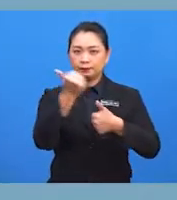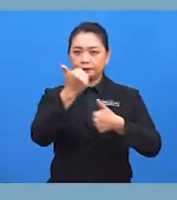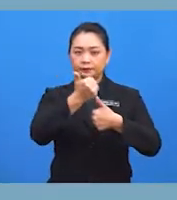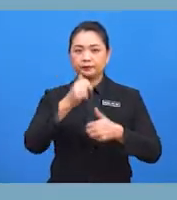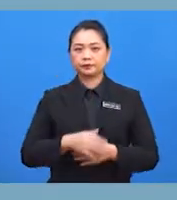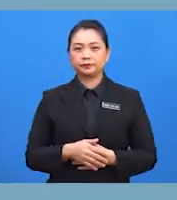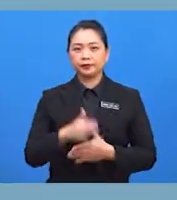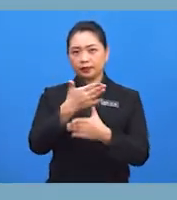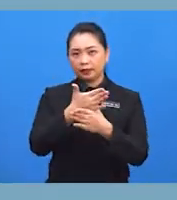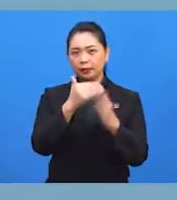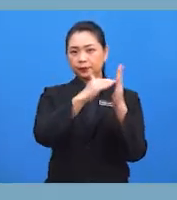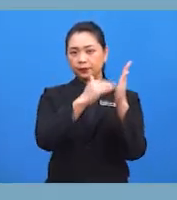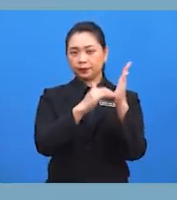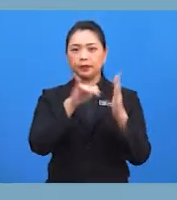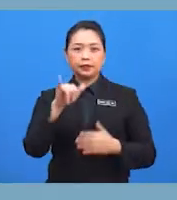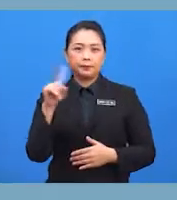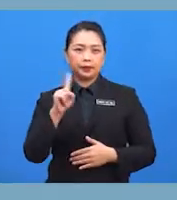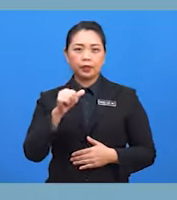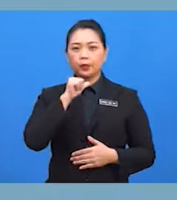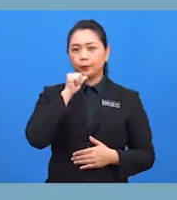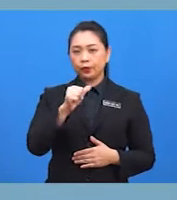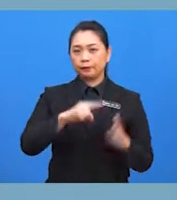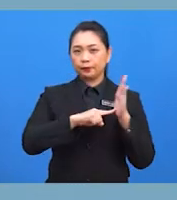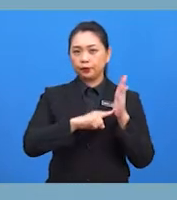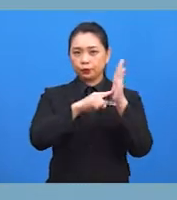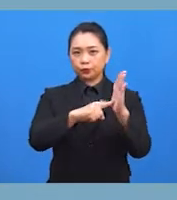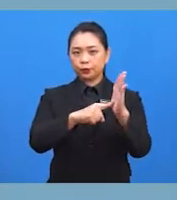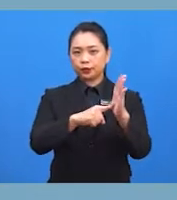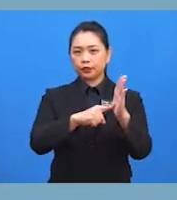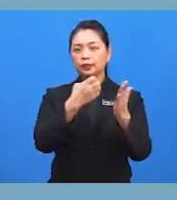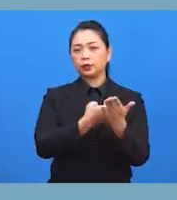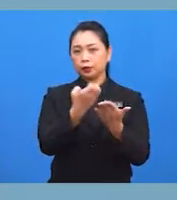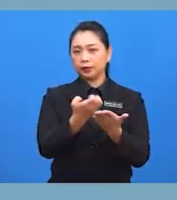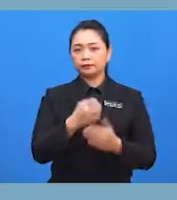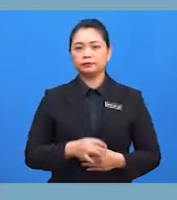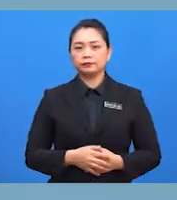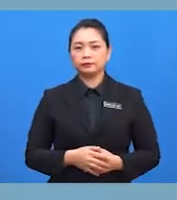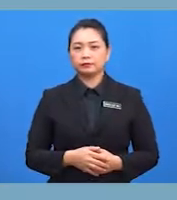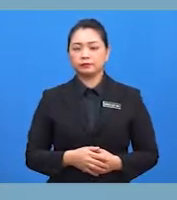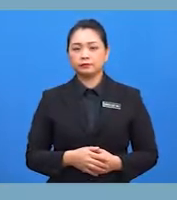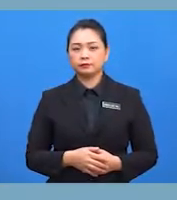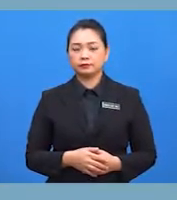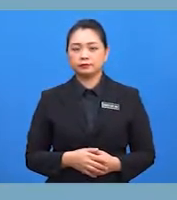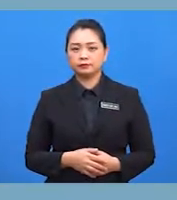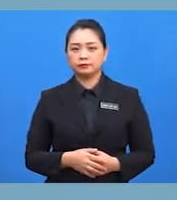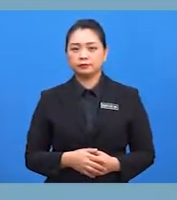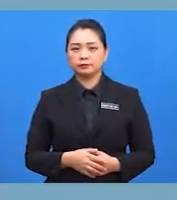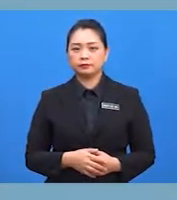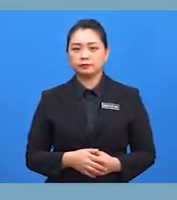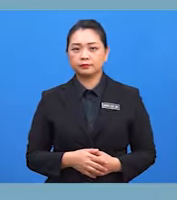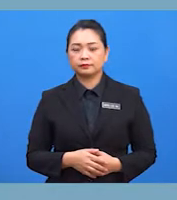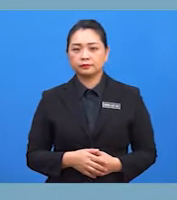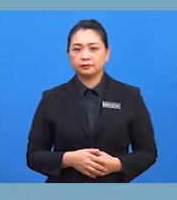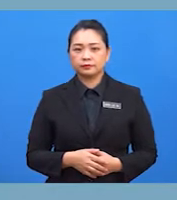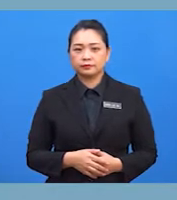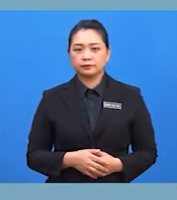pertama. Antara berikut yang manakah bukan petunjuk makroekonomi? A. Kadar bunga.